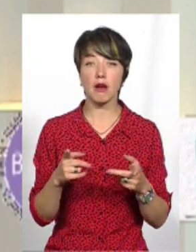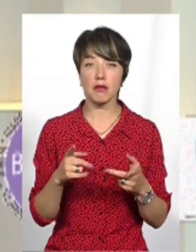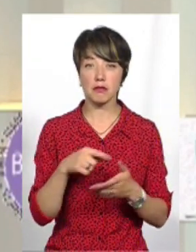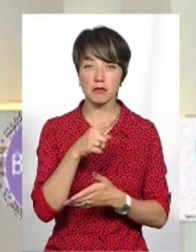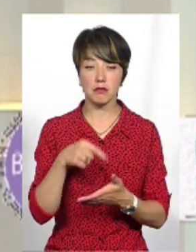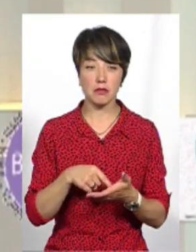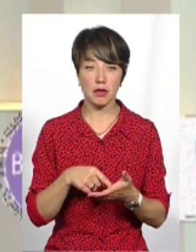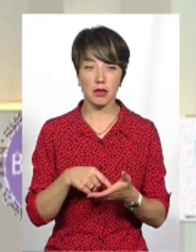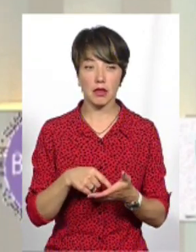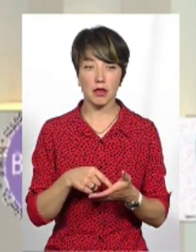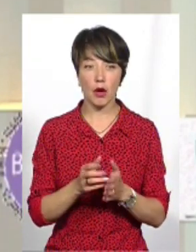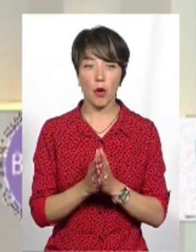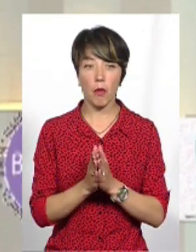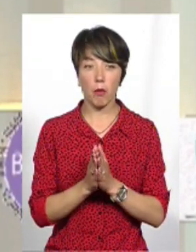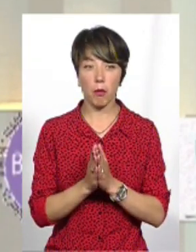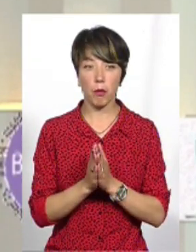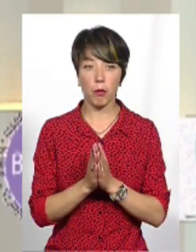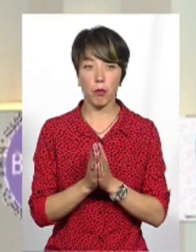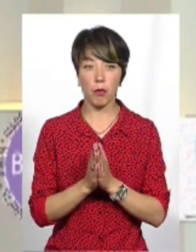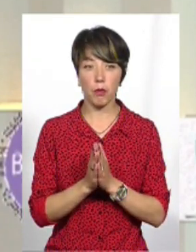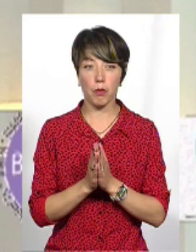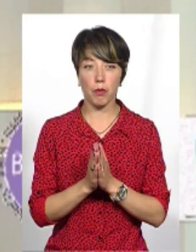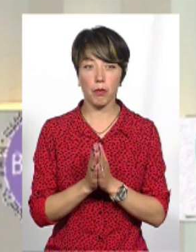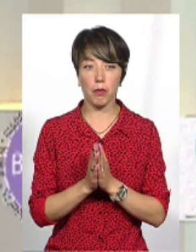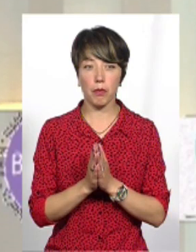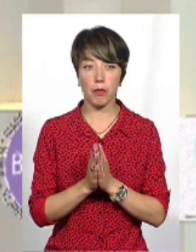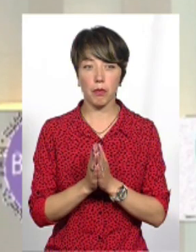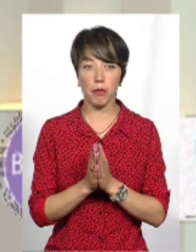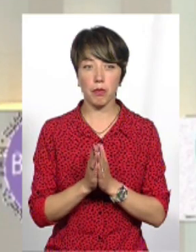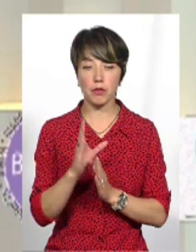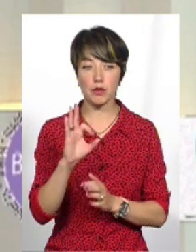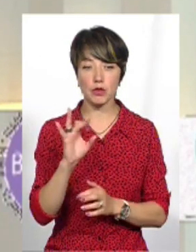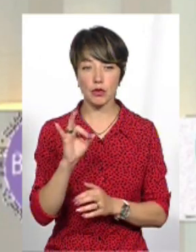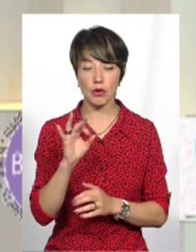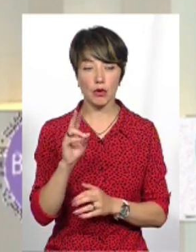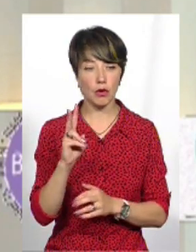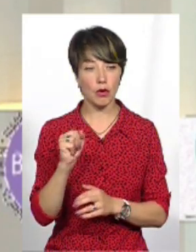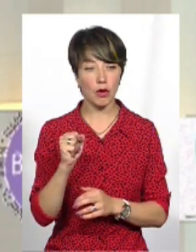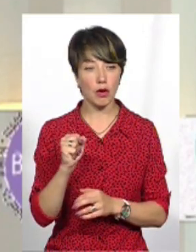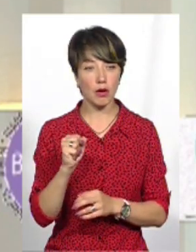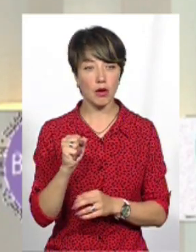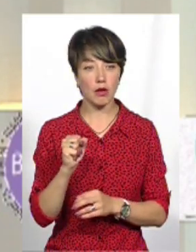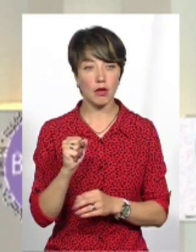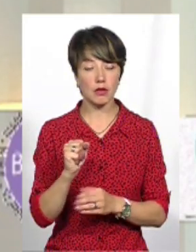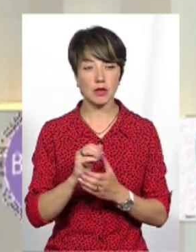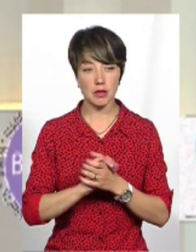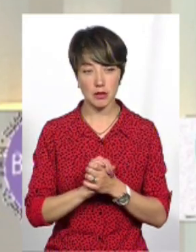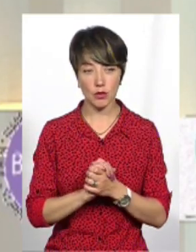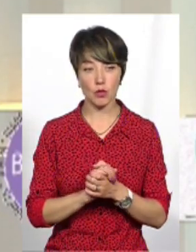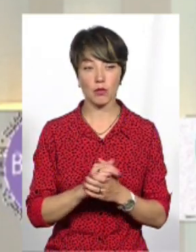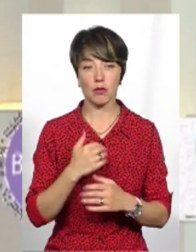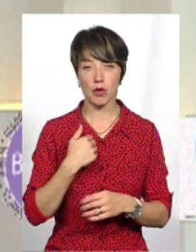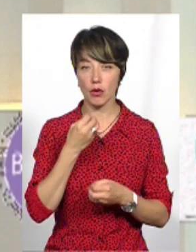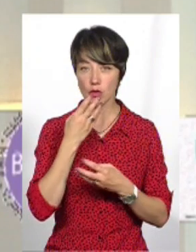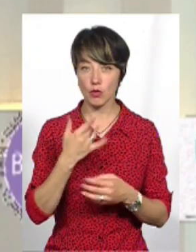що якби попросили мене, ну, бо в мене Сорока Валерій Михайлович працює, ну, типу, мій знайомий дуже хороший. Тобто він